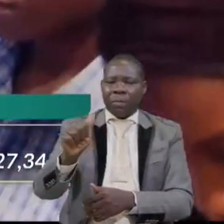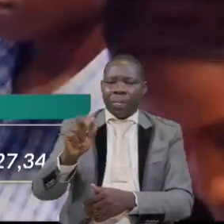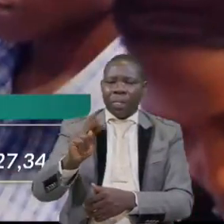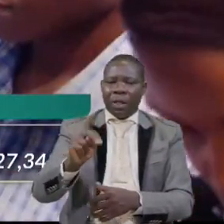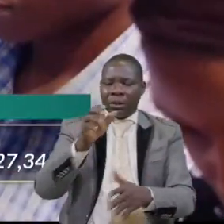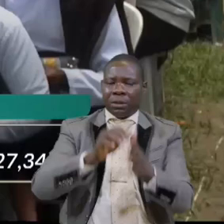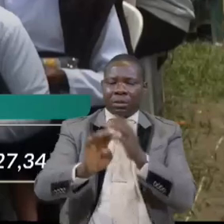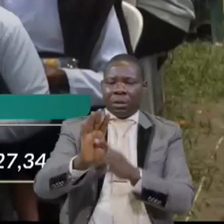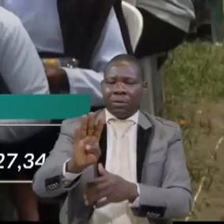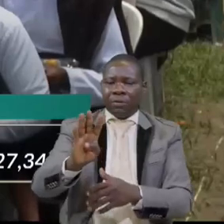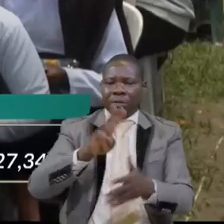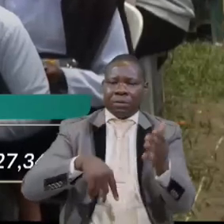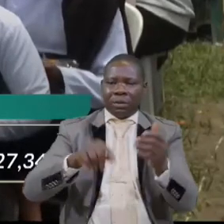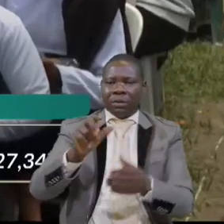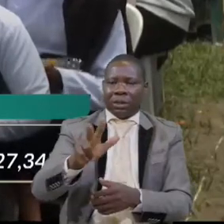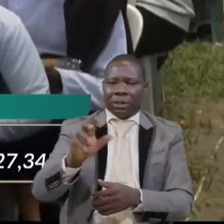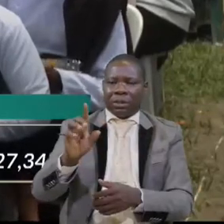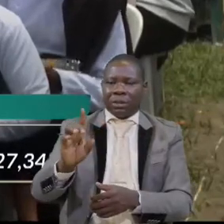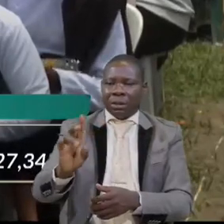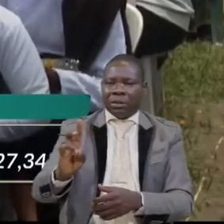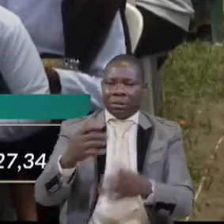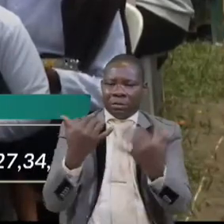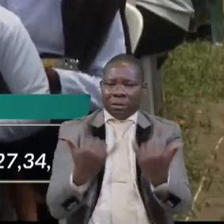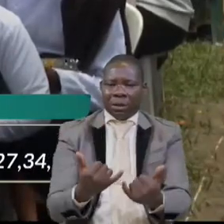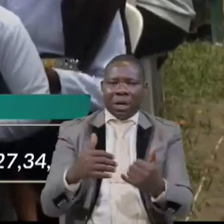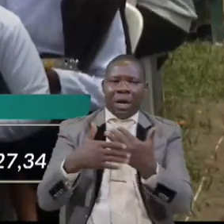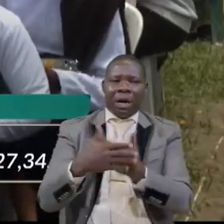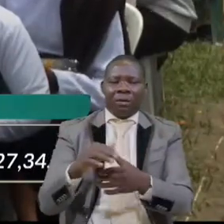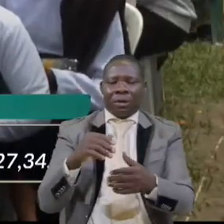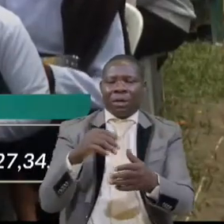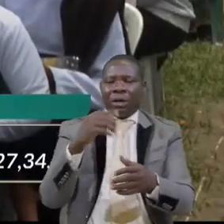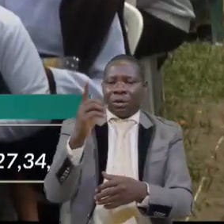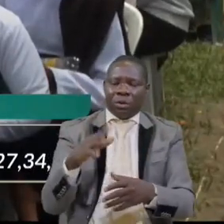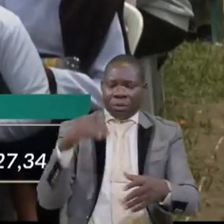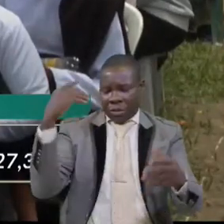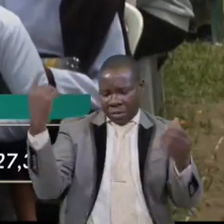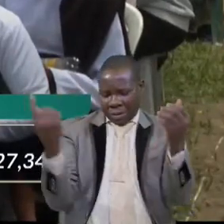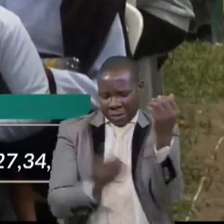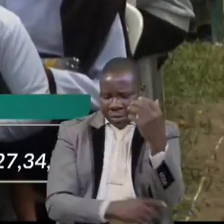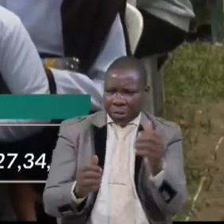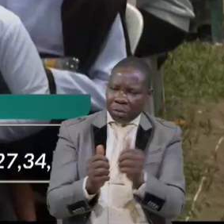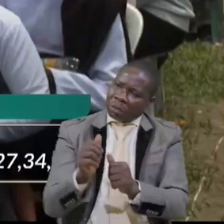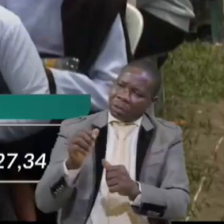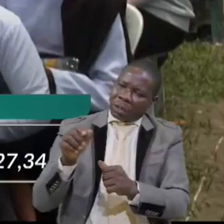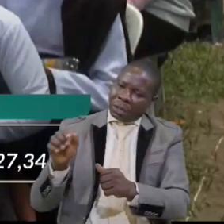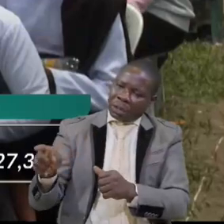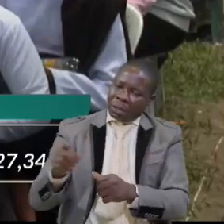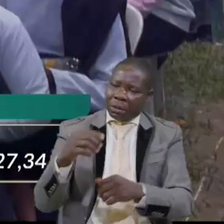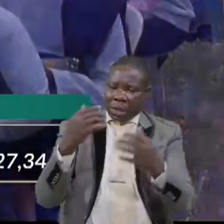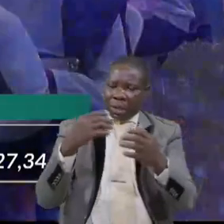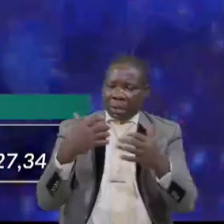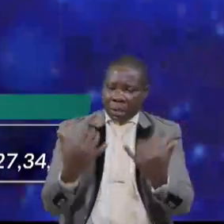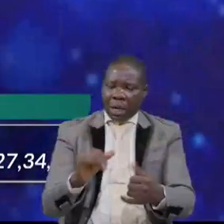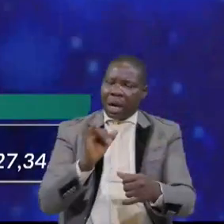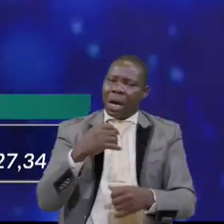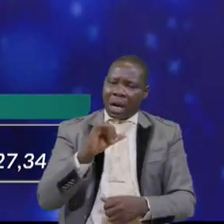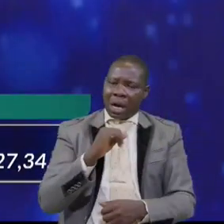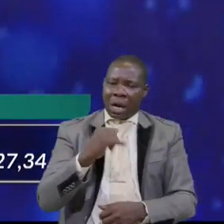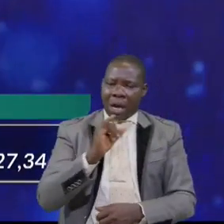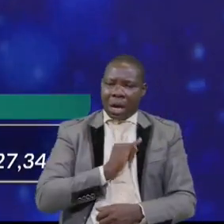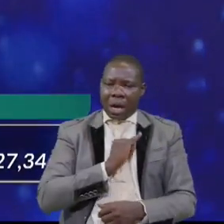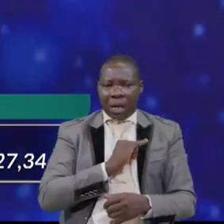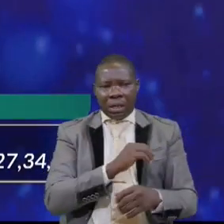37. Maintenant, moi, tel que Dieu a réglé son compte, moi Nebuchadnezzar, je loue, j'exalte